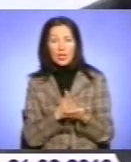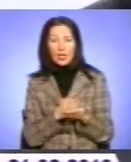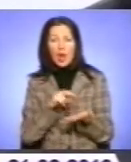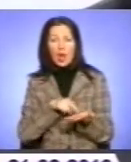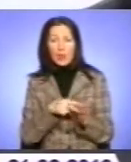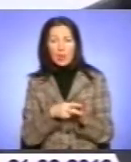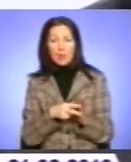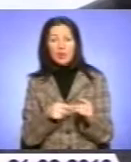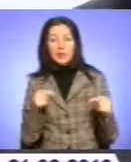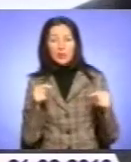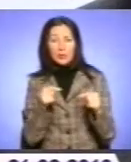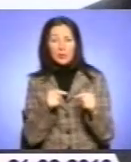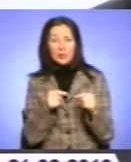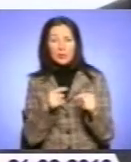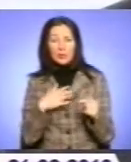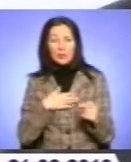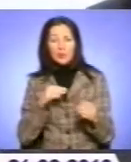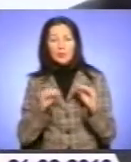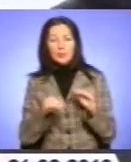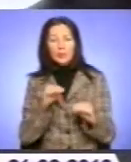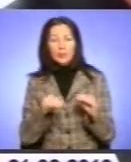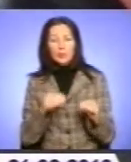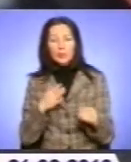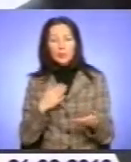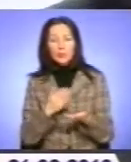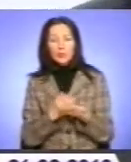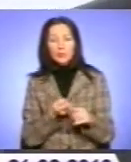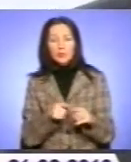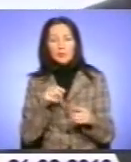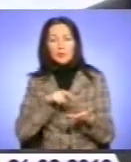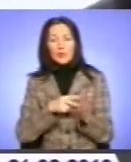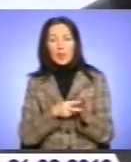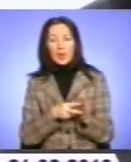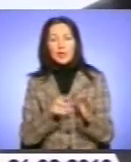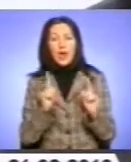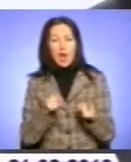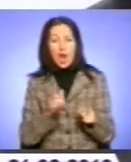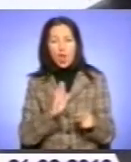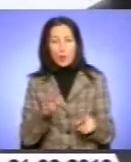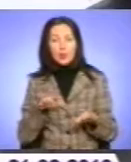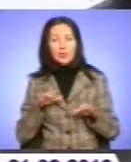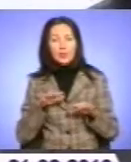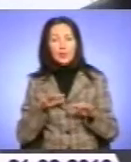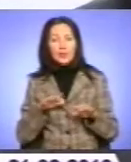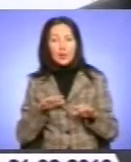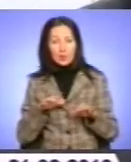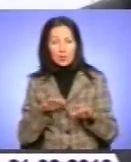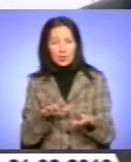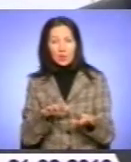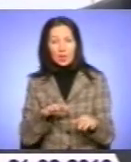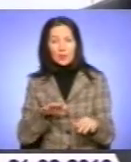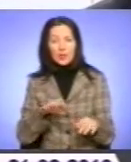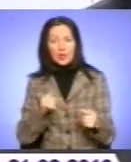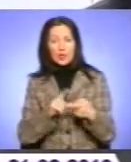план, відповідно, у нас складений, і цей план реально буде діяти в зв'язку з тим, що після